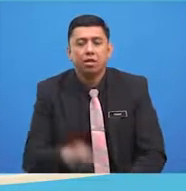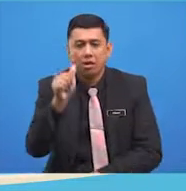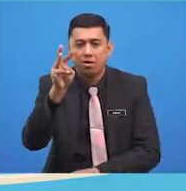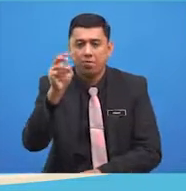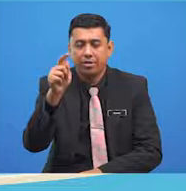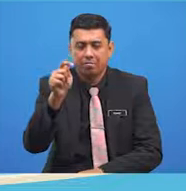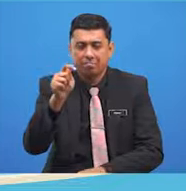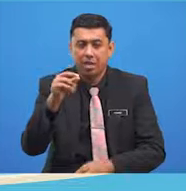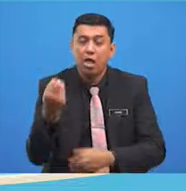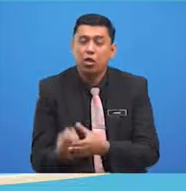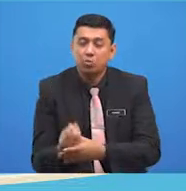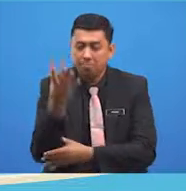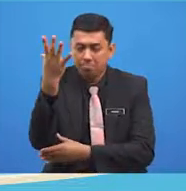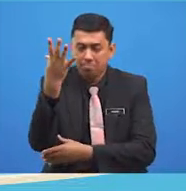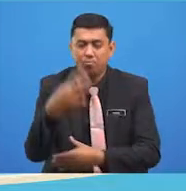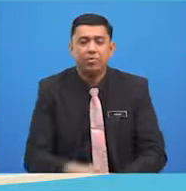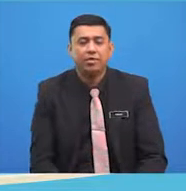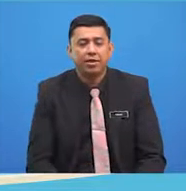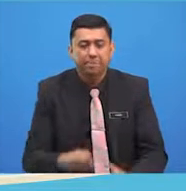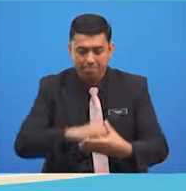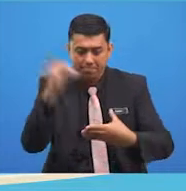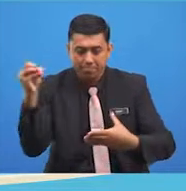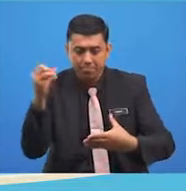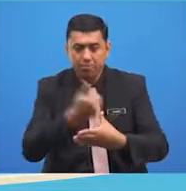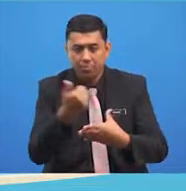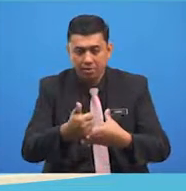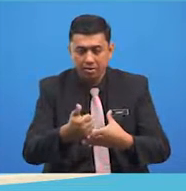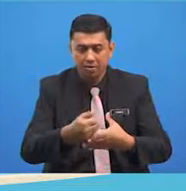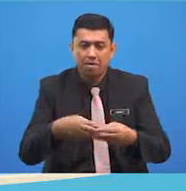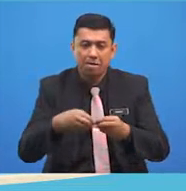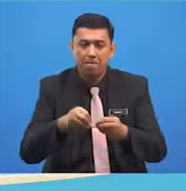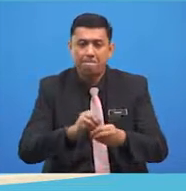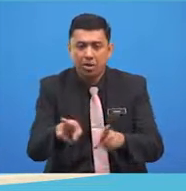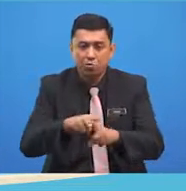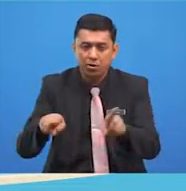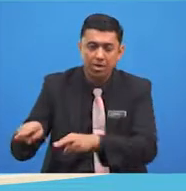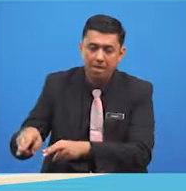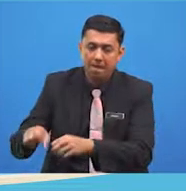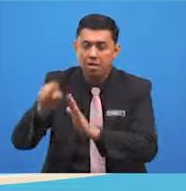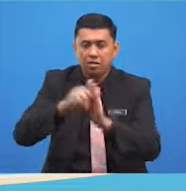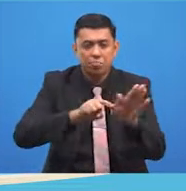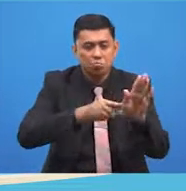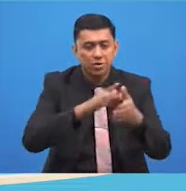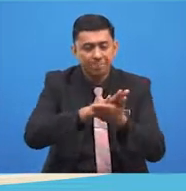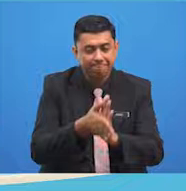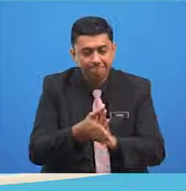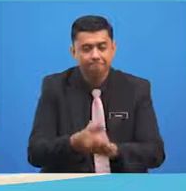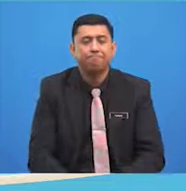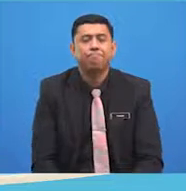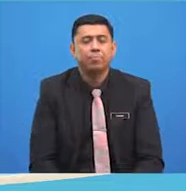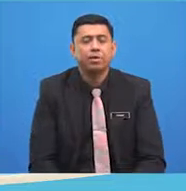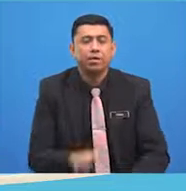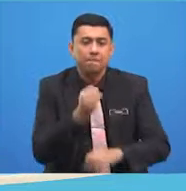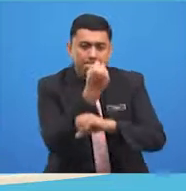oleh air dan lumpur daripada pengoksidaan atau penguraian secara semula jadi. Ia merupakan